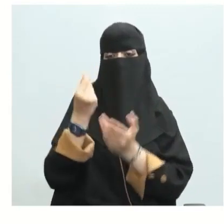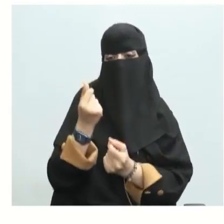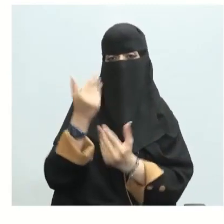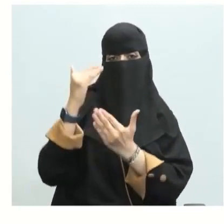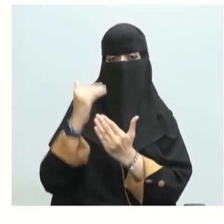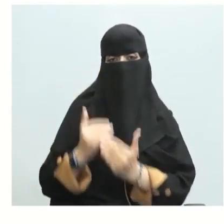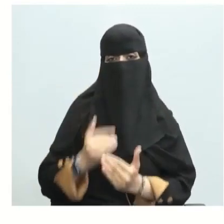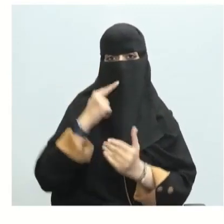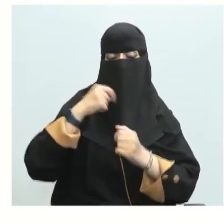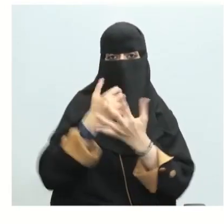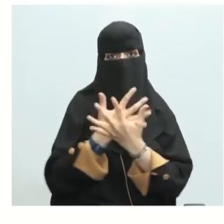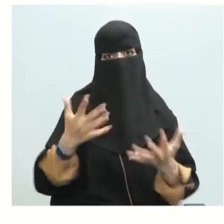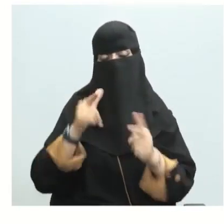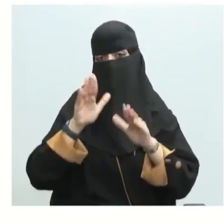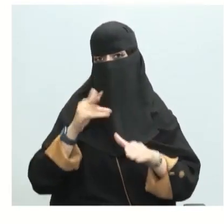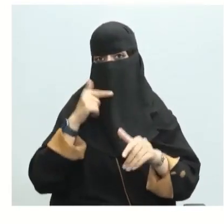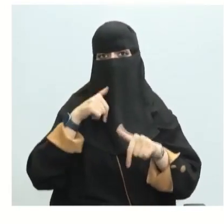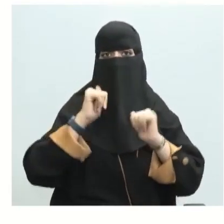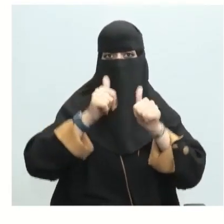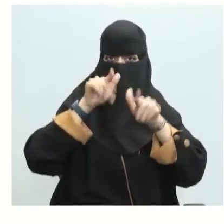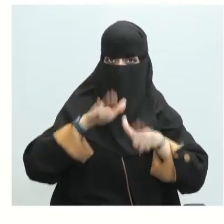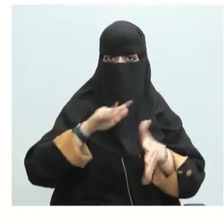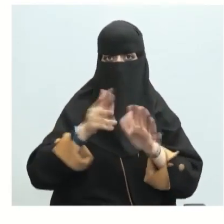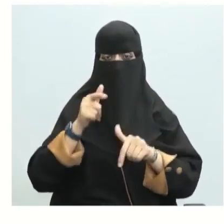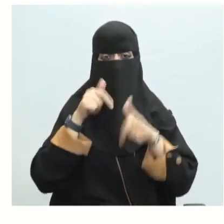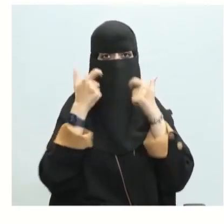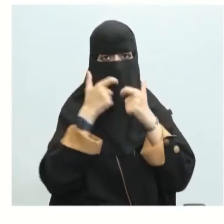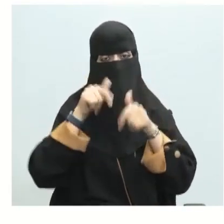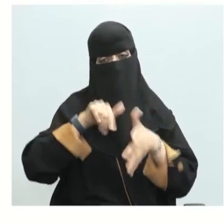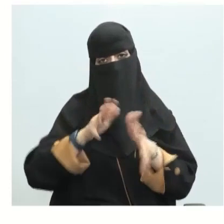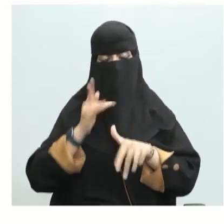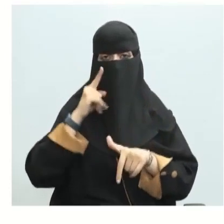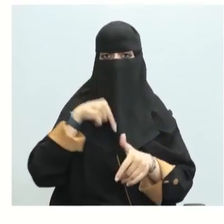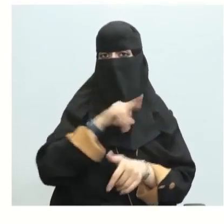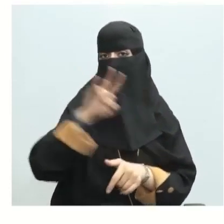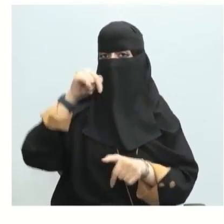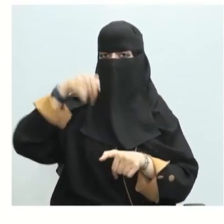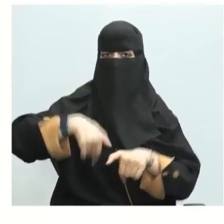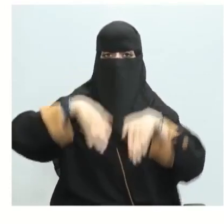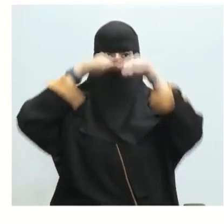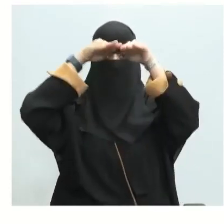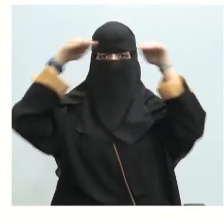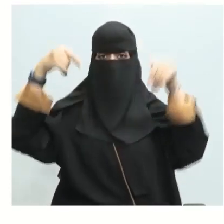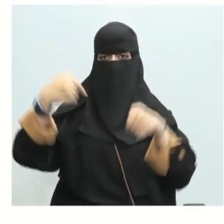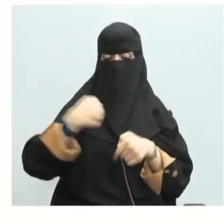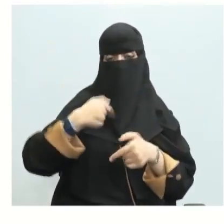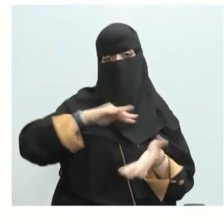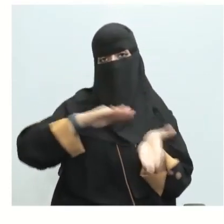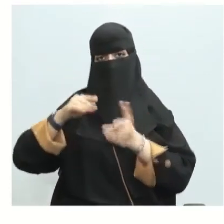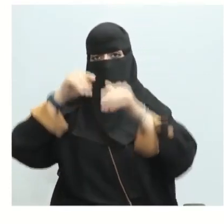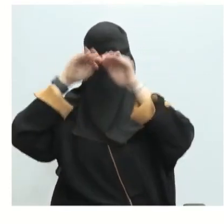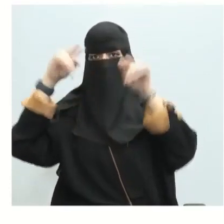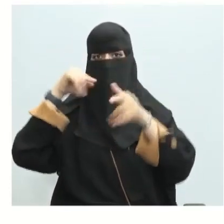التراب هل يمكن ان يحدث ذلك فعلا نظريا يمكن ولكن ليس في سمائنا نحن ولكن في سماء اخرى من